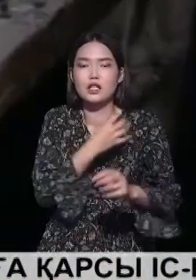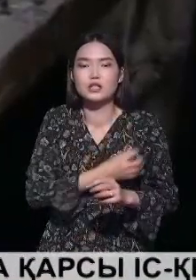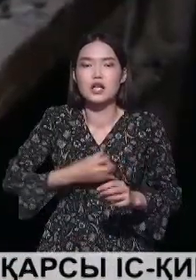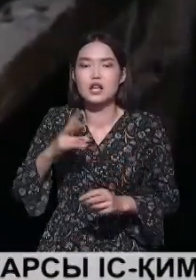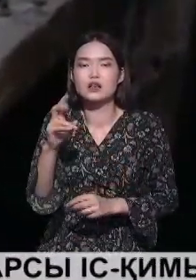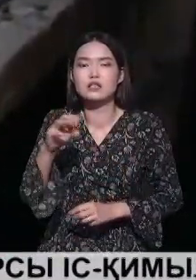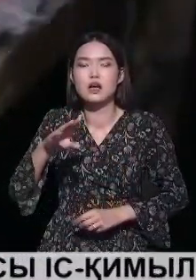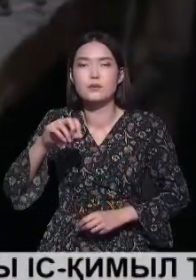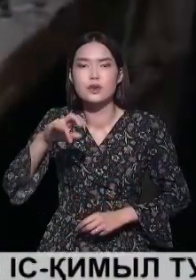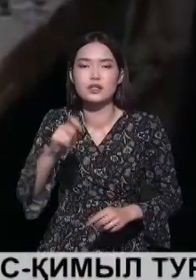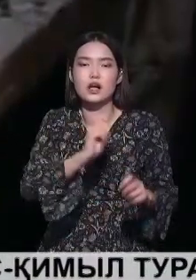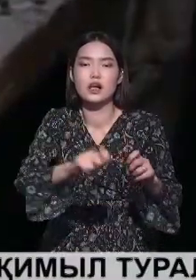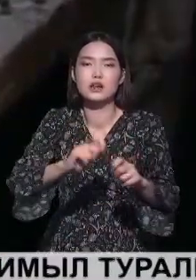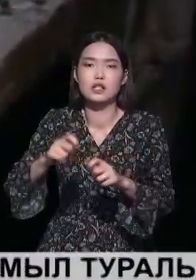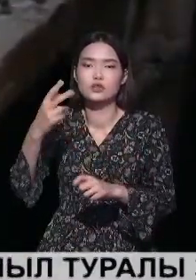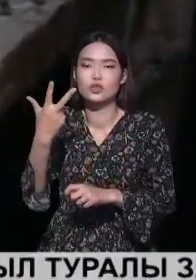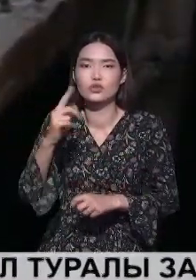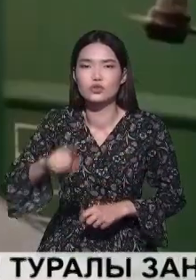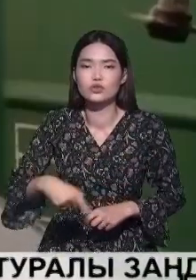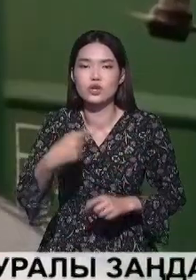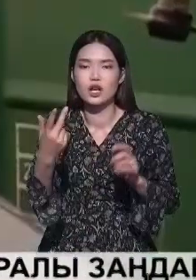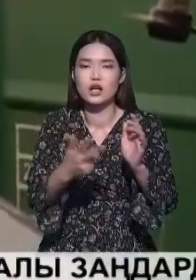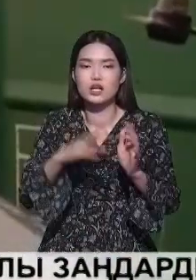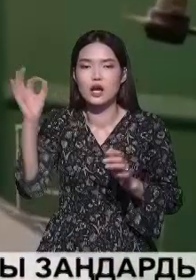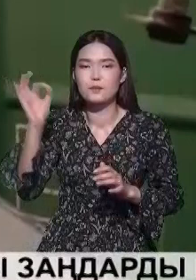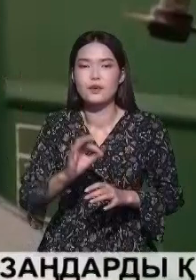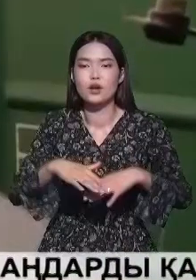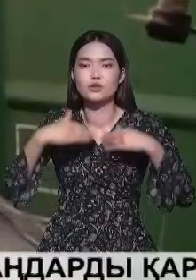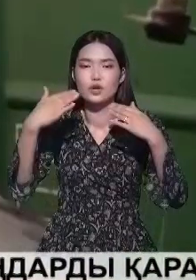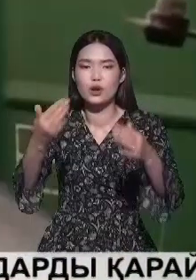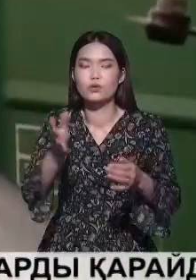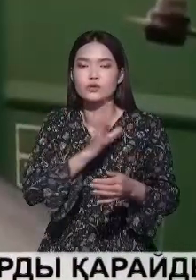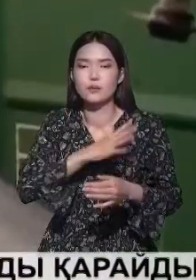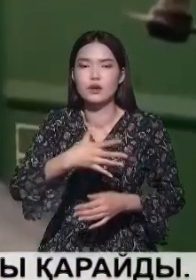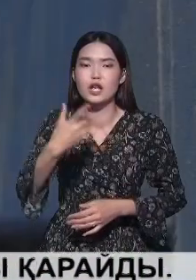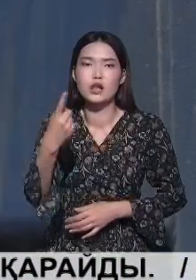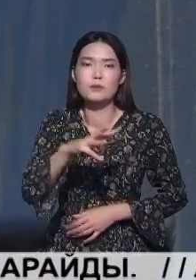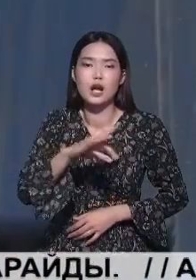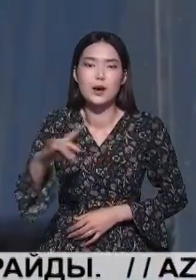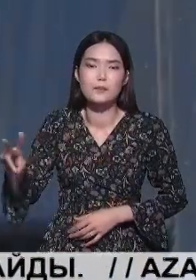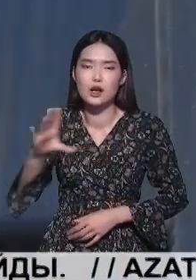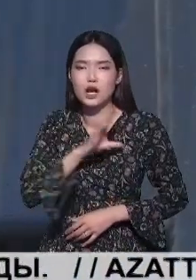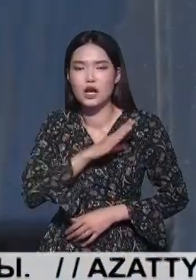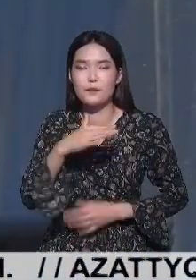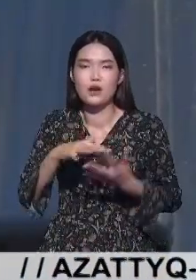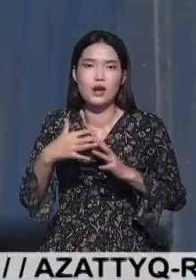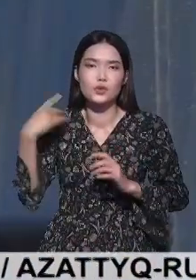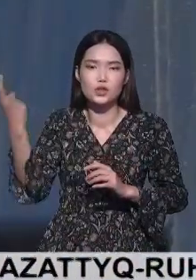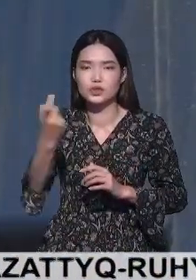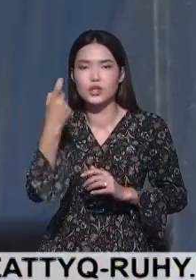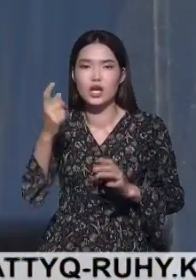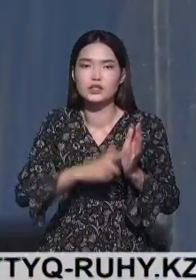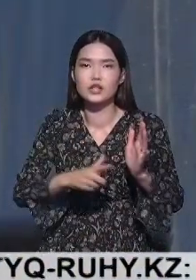салынған инвестиция көлемі 3,9%-ға өсіп, 151 миллиард теңгеге жетті. Ал ауыл шаруашылығы өнімі